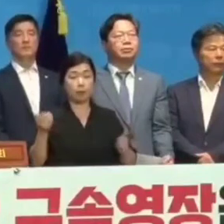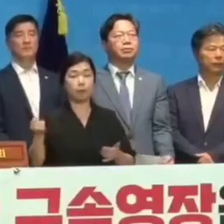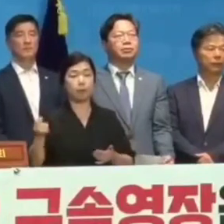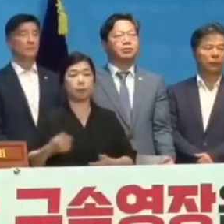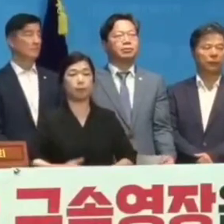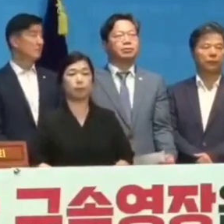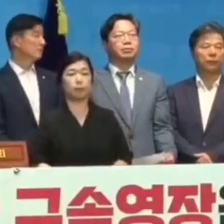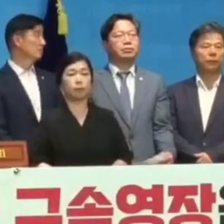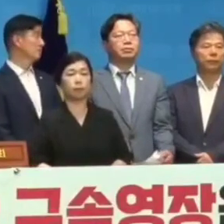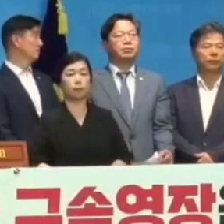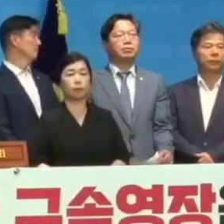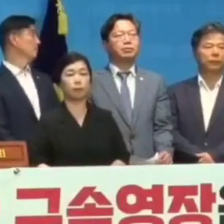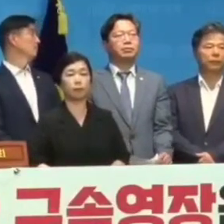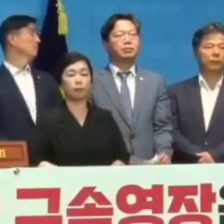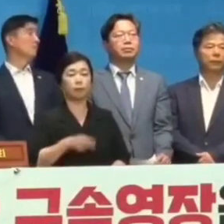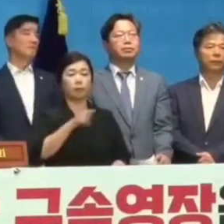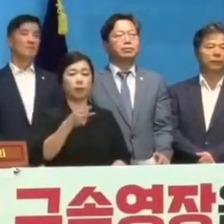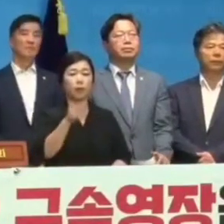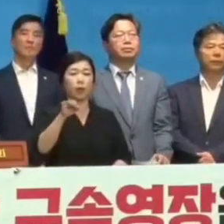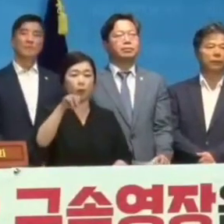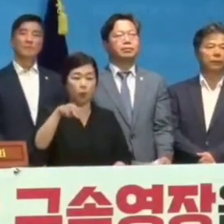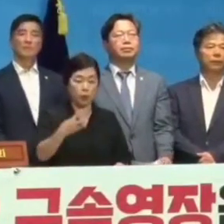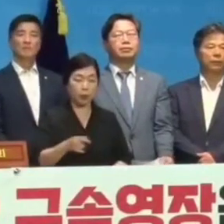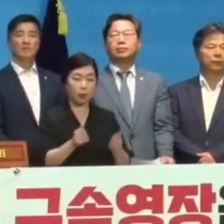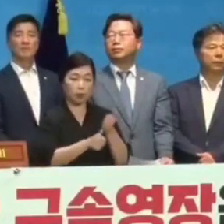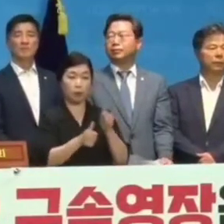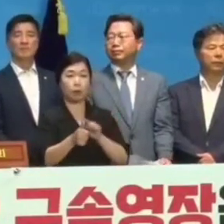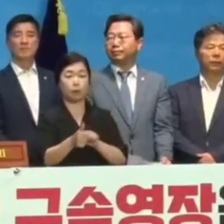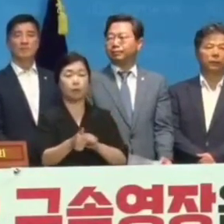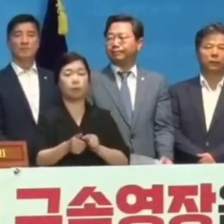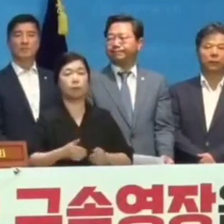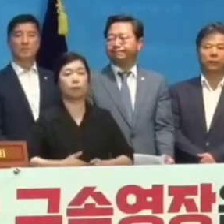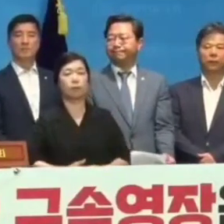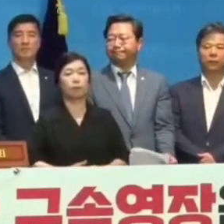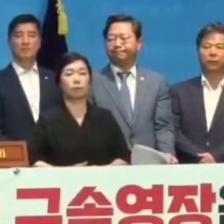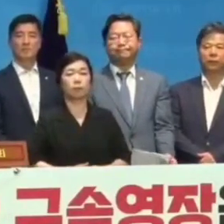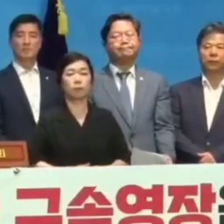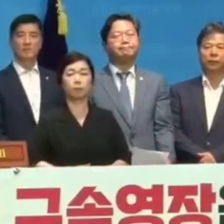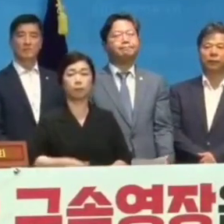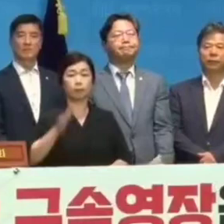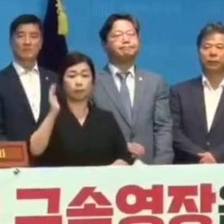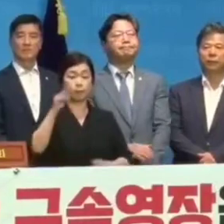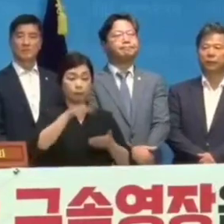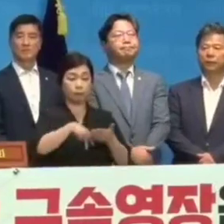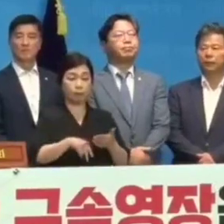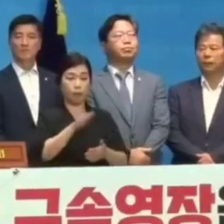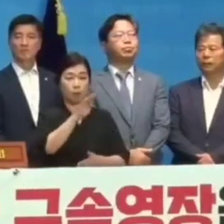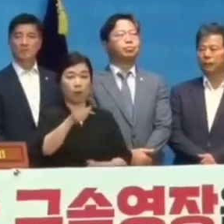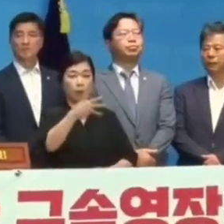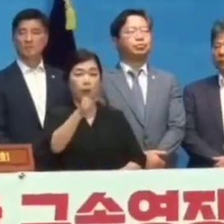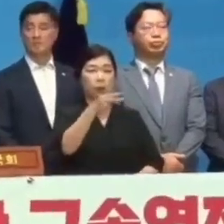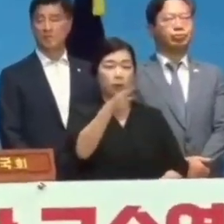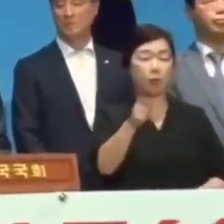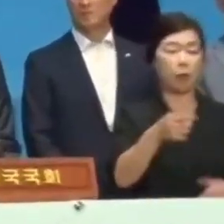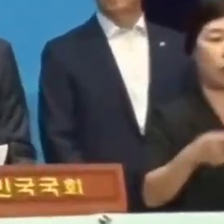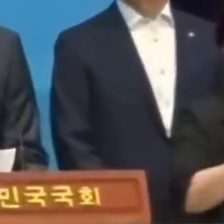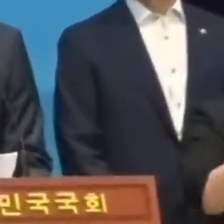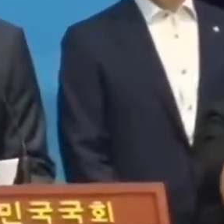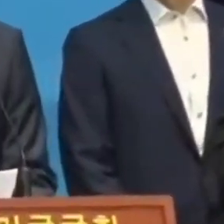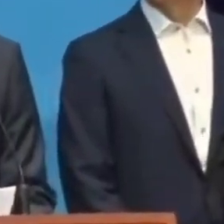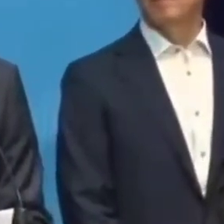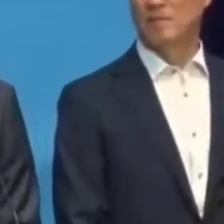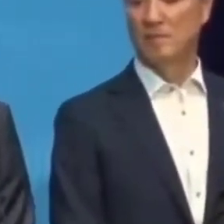오셨습니다. 선다윗 당 상근 부대변인 오셨습니다. 그러면 기자회견문은 박찬대